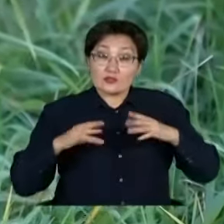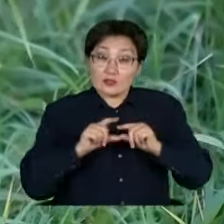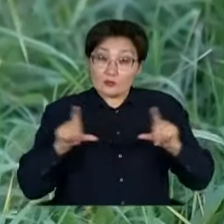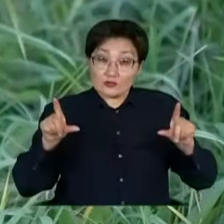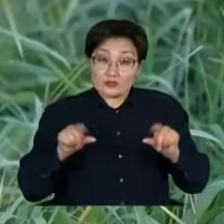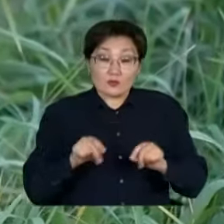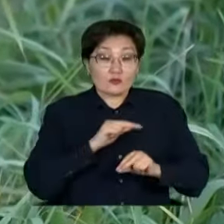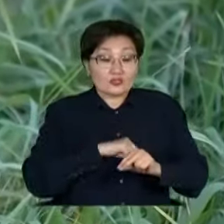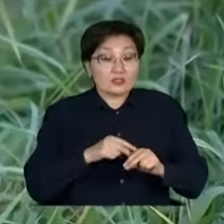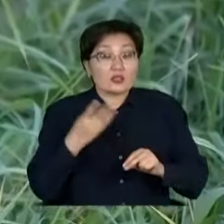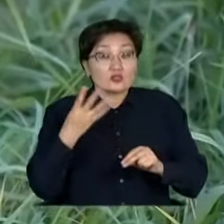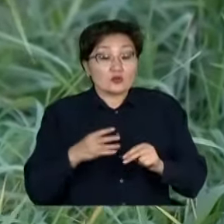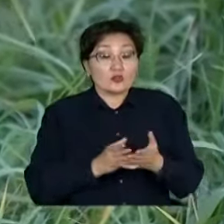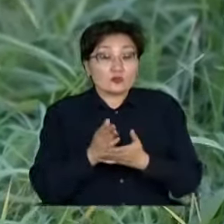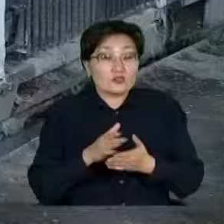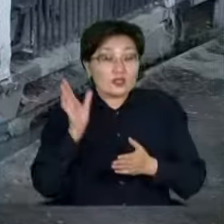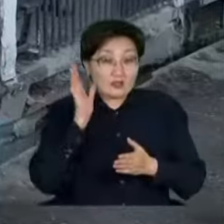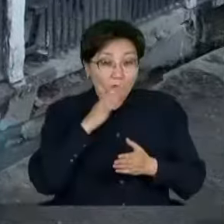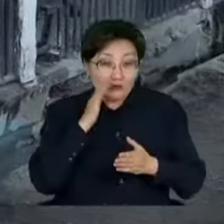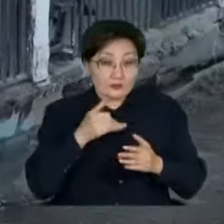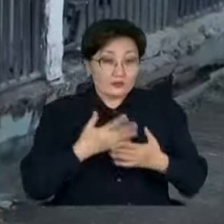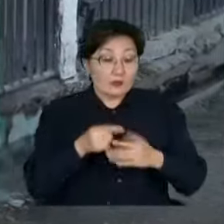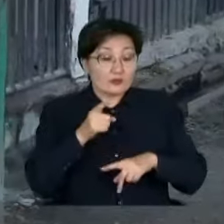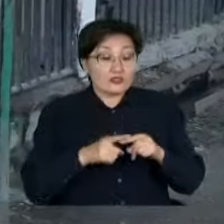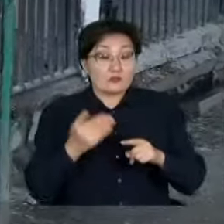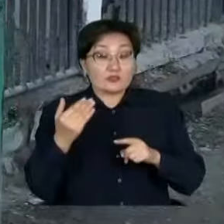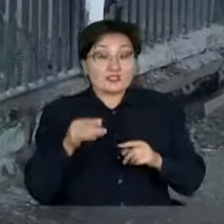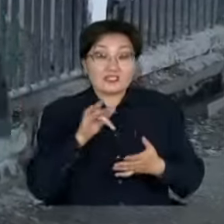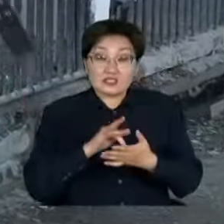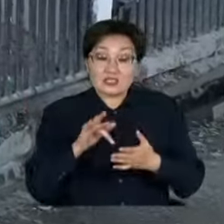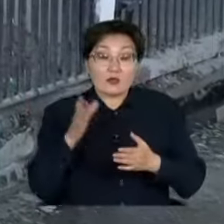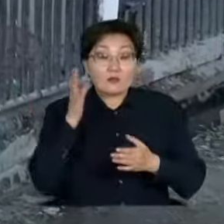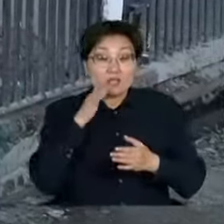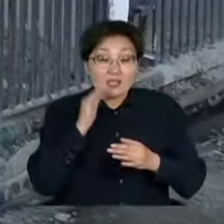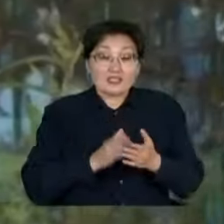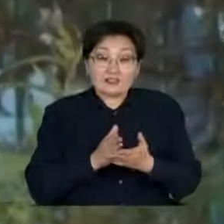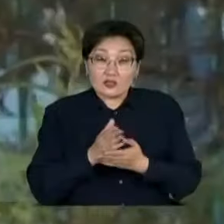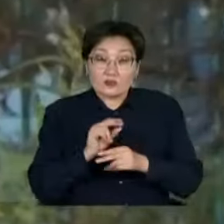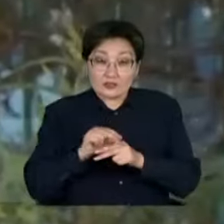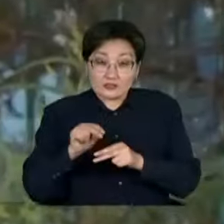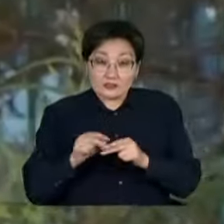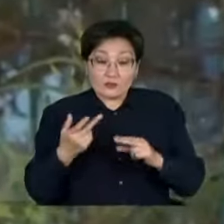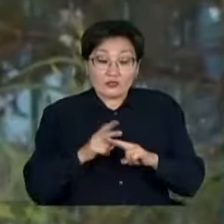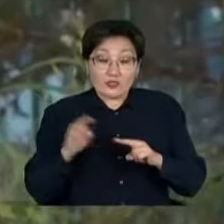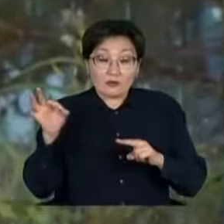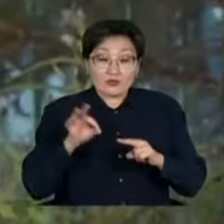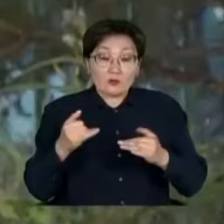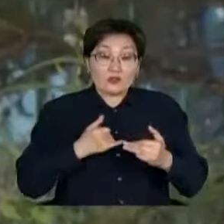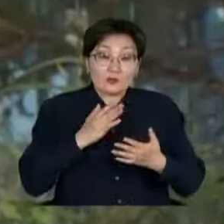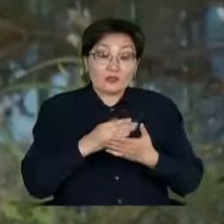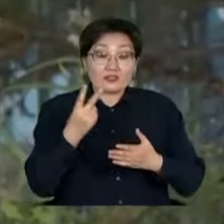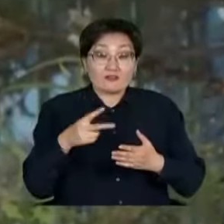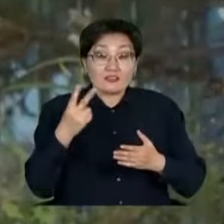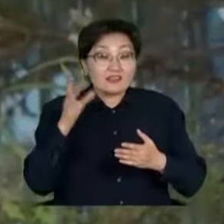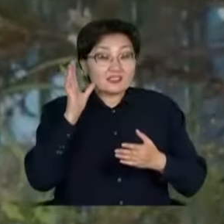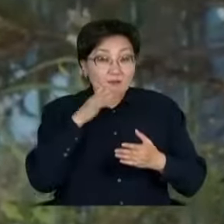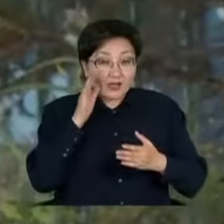региона трудятся 40 служебных четвероногих Почти половина из них в центре кинологической службы на данный момент у нас имеются 22